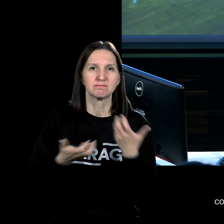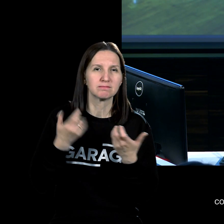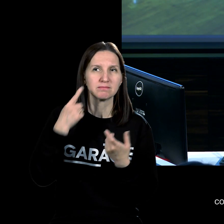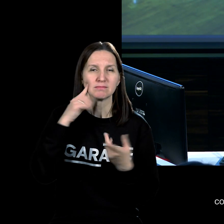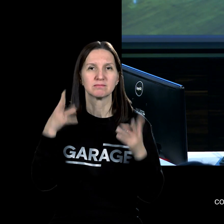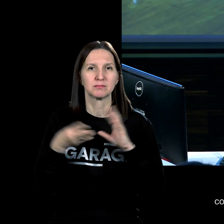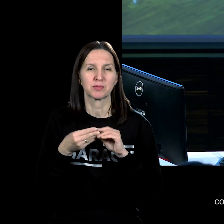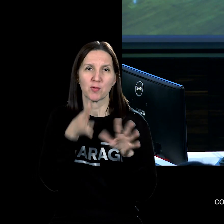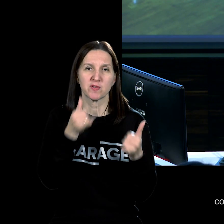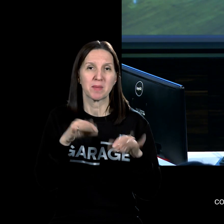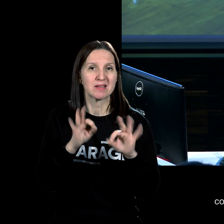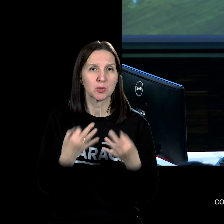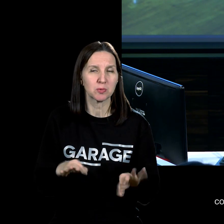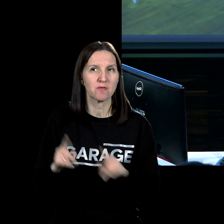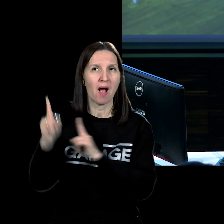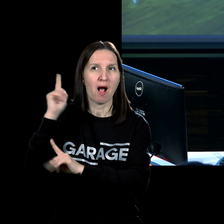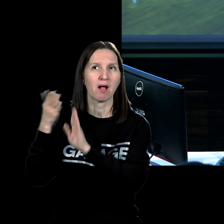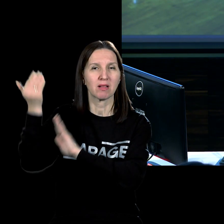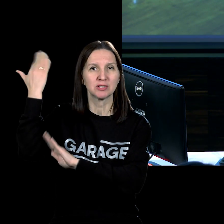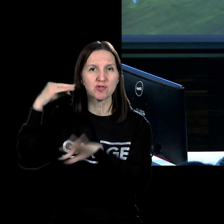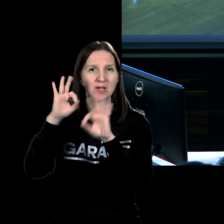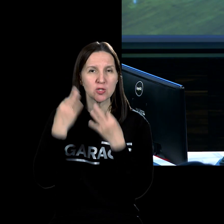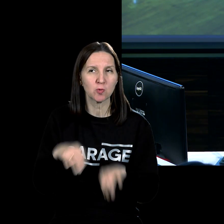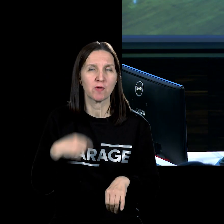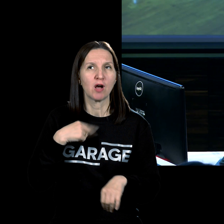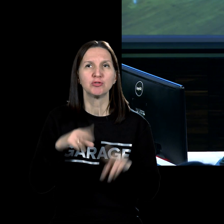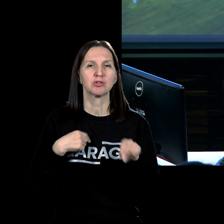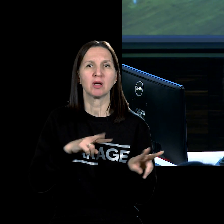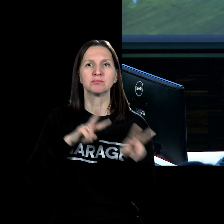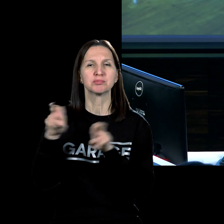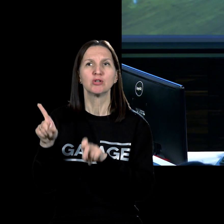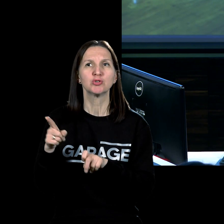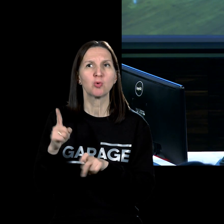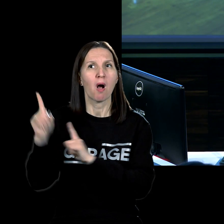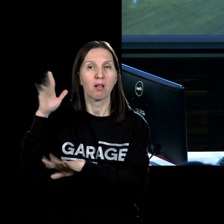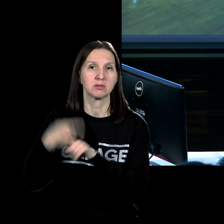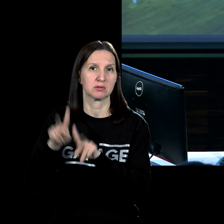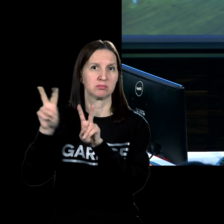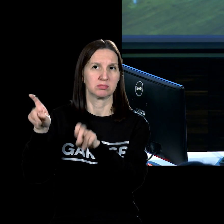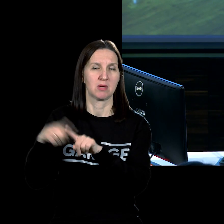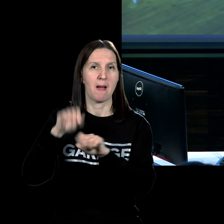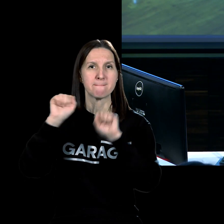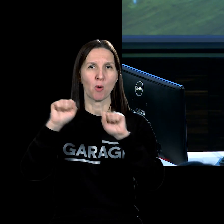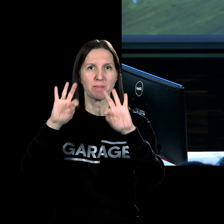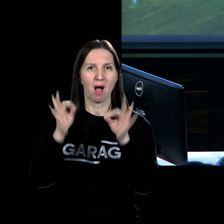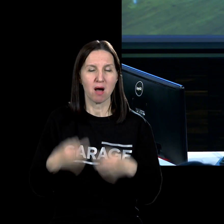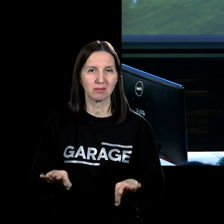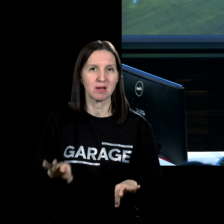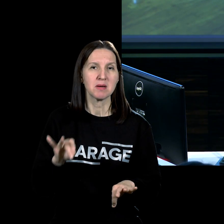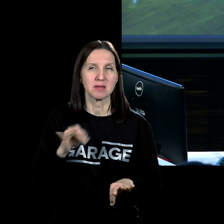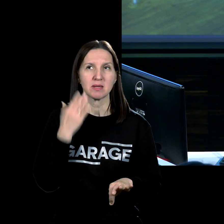языком современного искусства, с языком классики, то того, что для него классика – это поп-арт и пост-поп-арт, он разбирается,